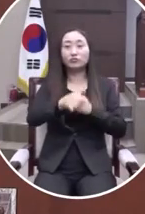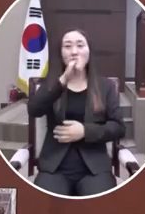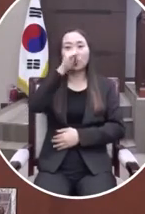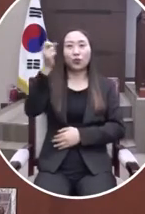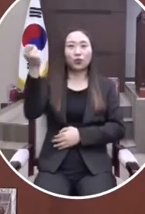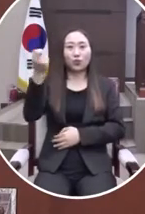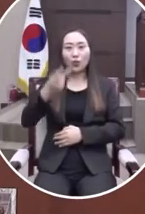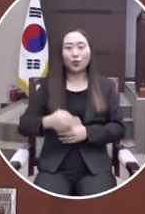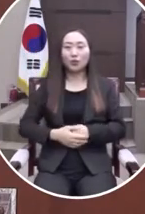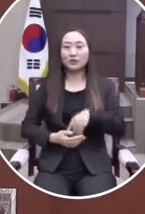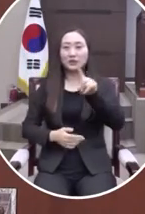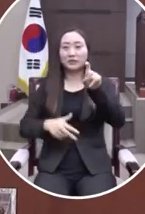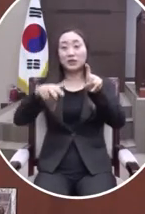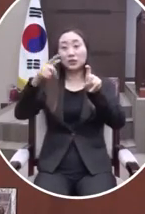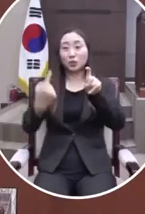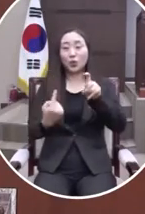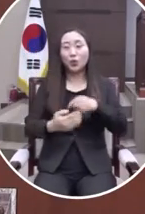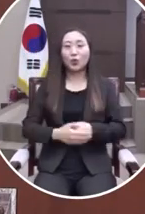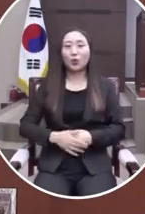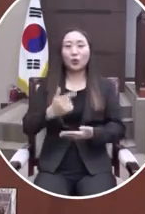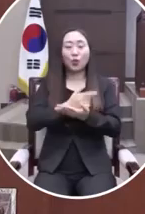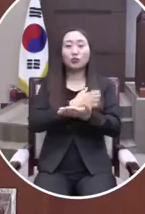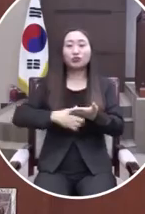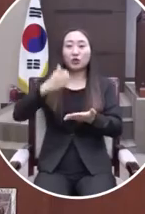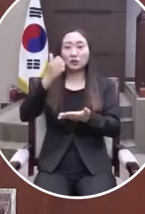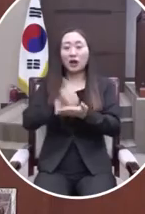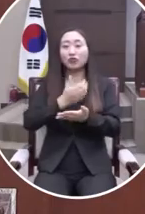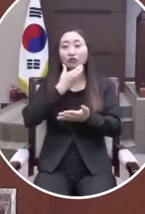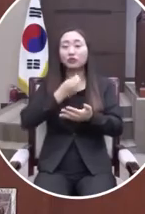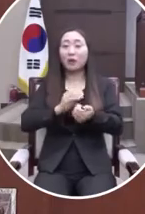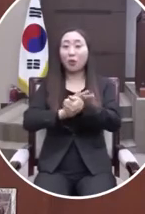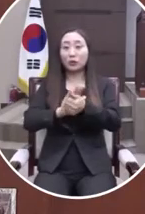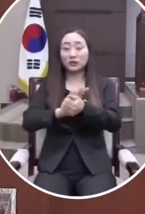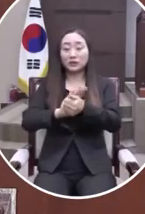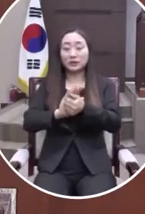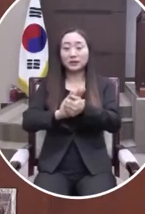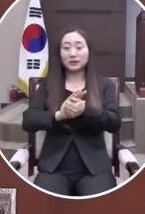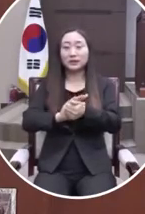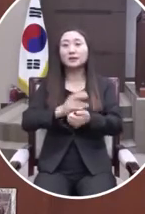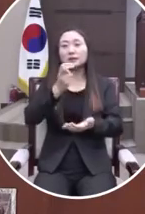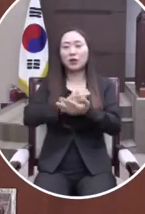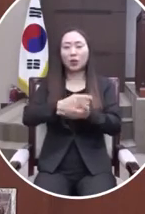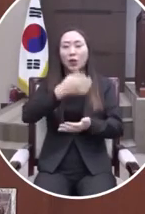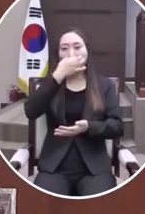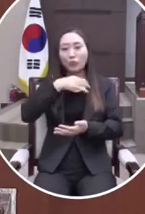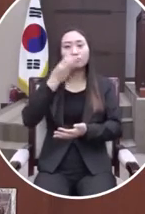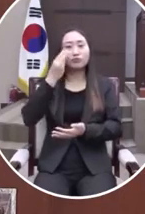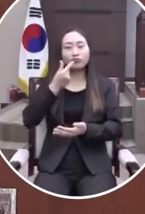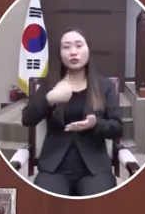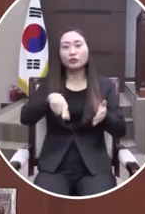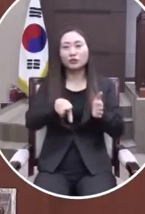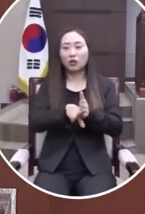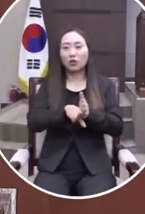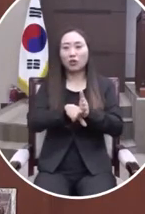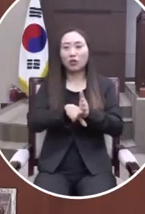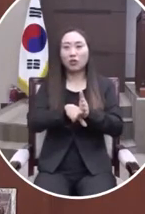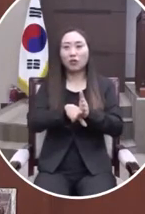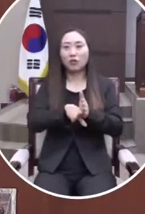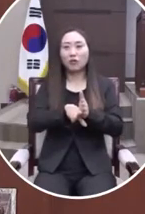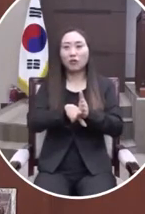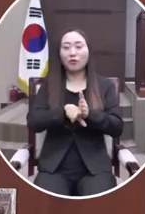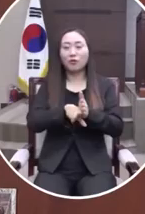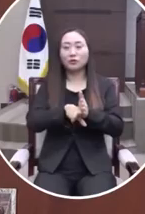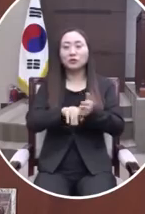그리고 제11조에 구청장은 후생복지제도의 효율적 운영을 위하여 그 운영 주체로서